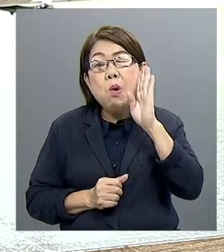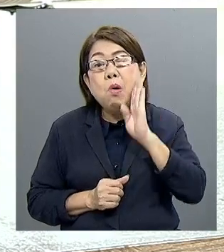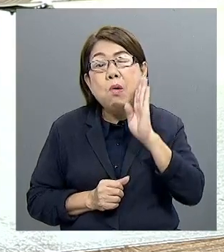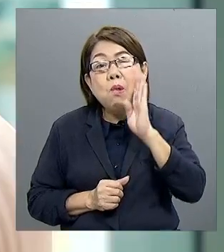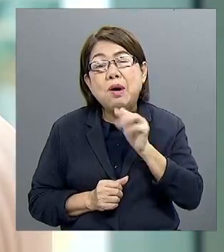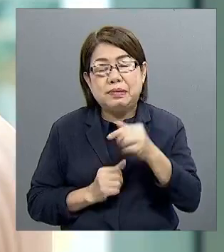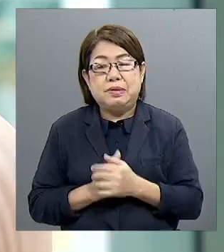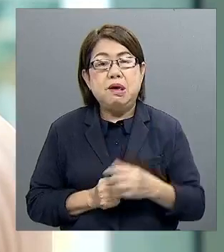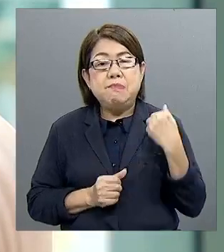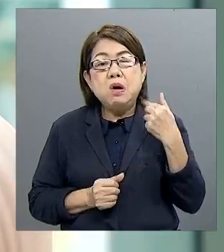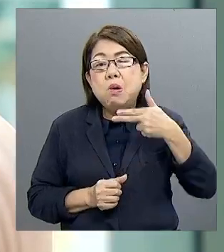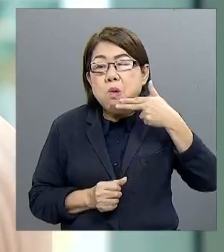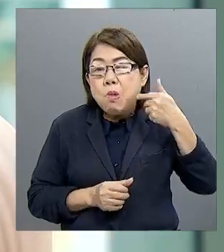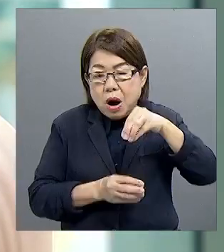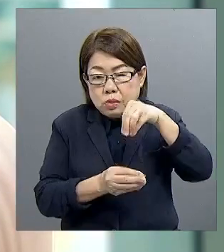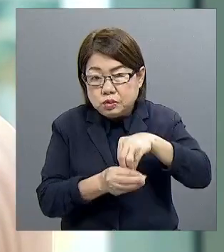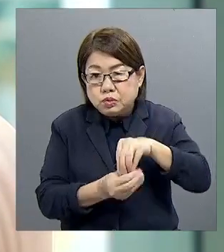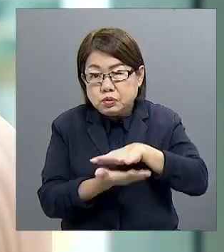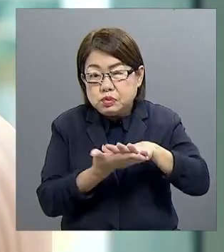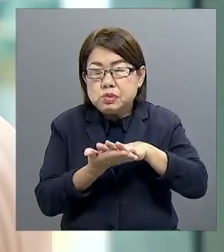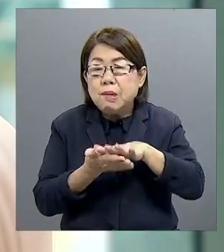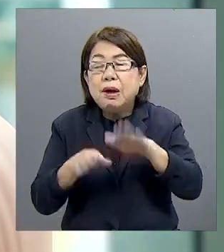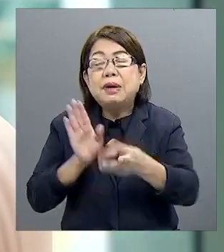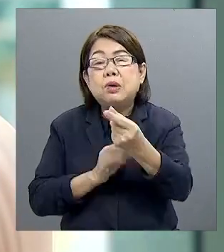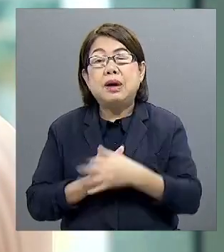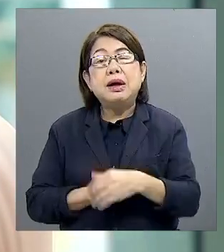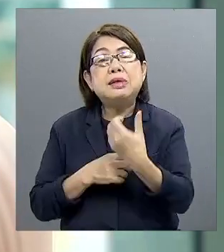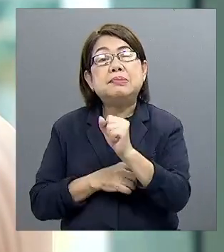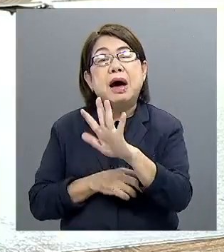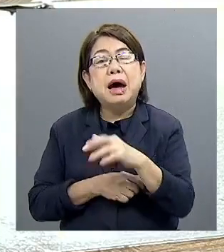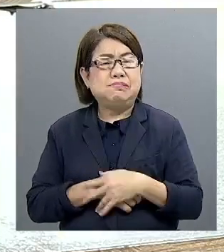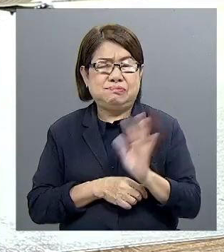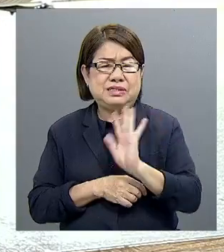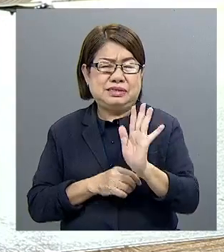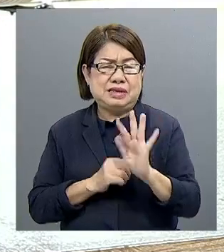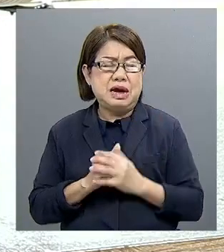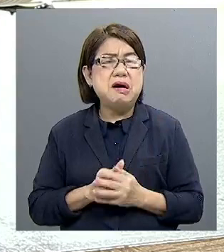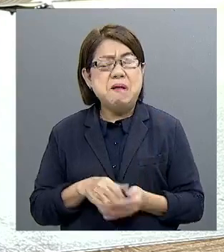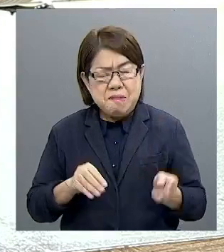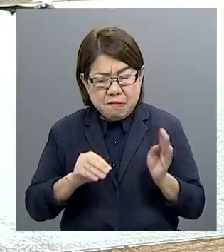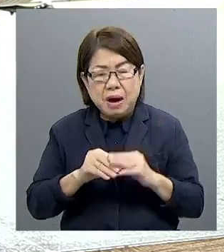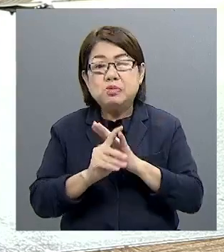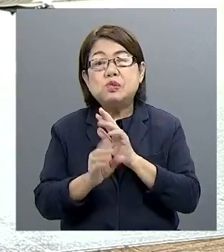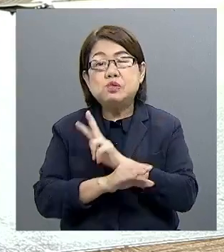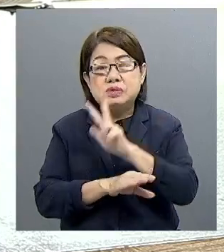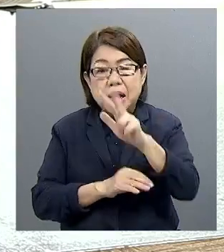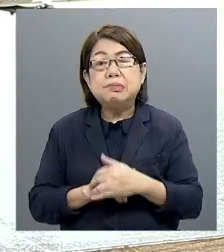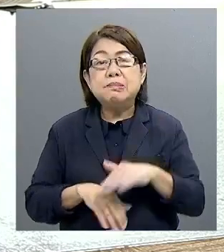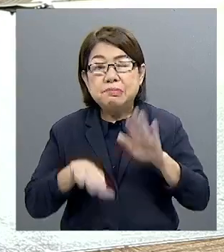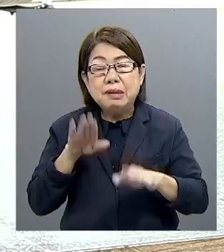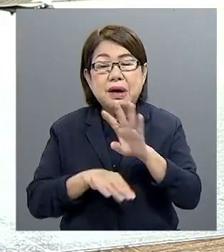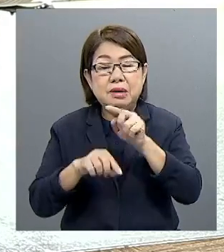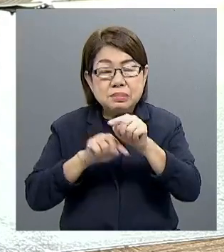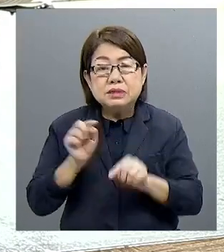ให้คุณต้องเล่าไทย 15% น้อยไปครับ เยอะมาก กว่าน ั้ นอีก3เท่า 45% ก็ ม ีพูดง่ายๆว่าโกโ